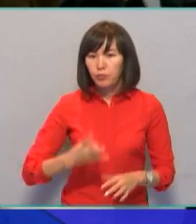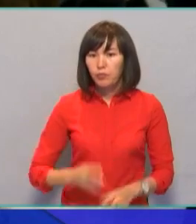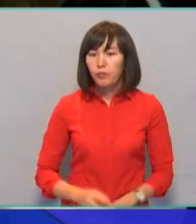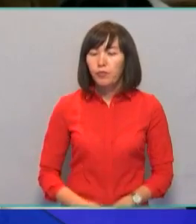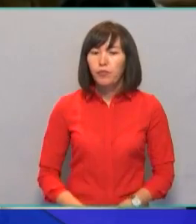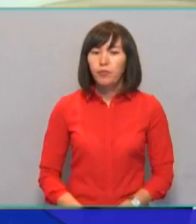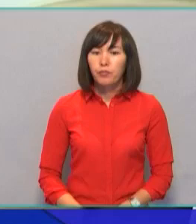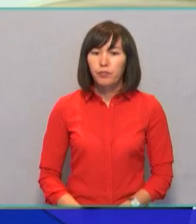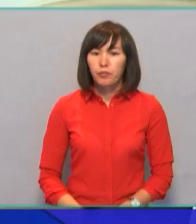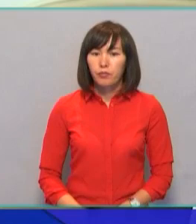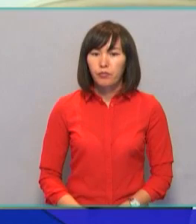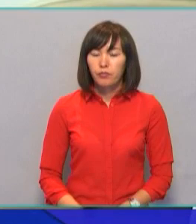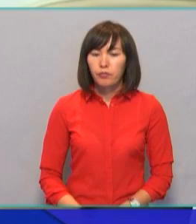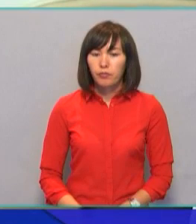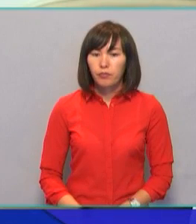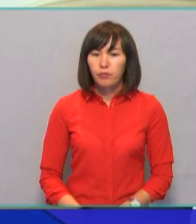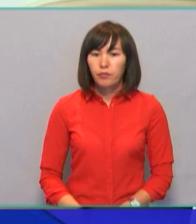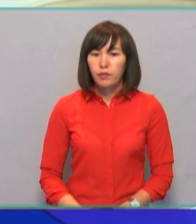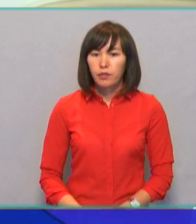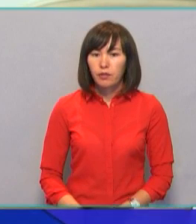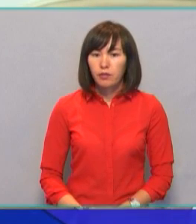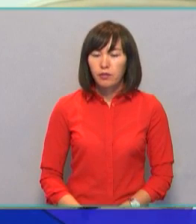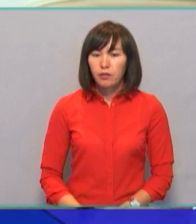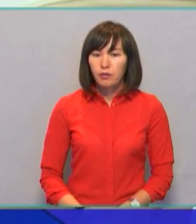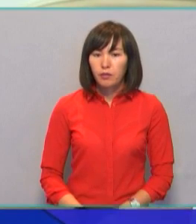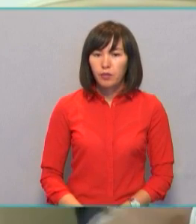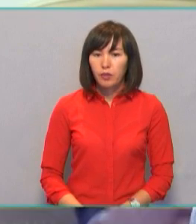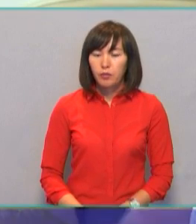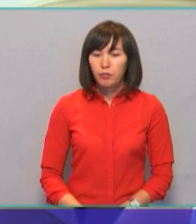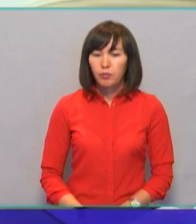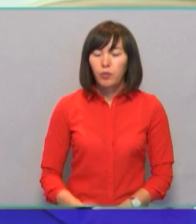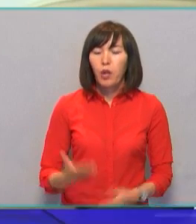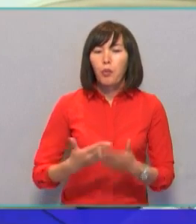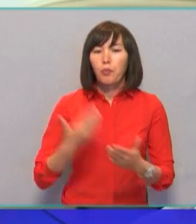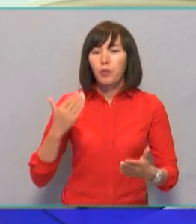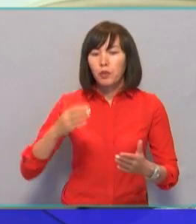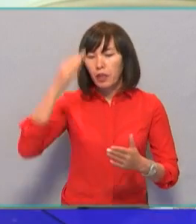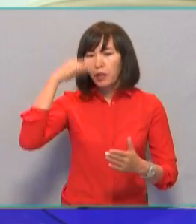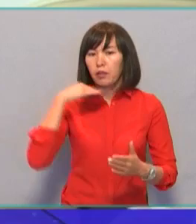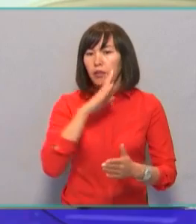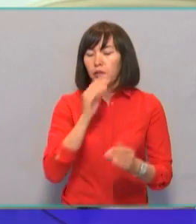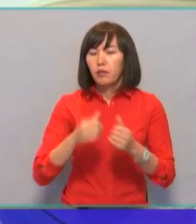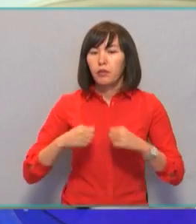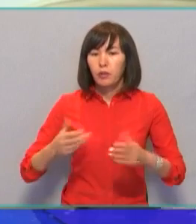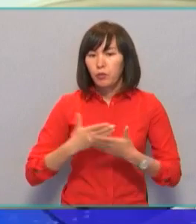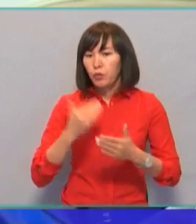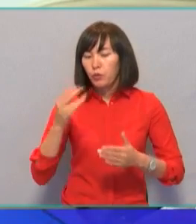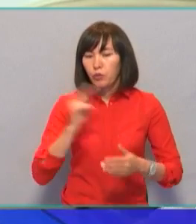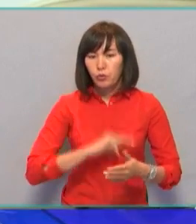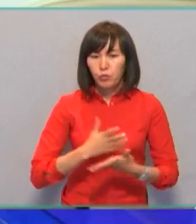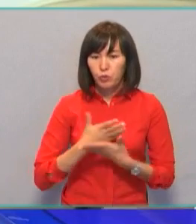деді жиында Бердібек Мәшбекұлы. Баяғыдай ата-аналар комитеті жоқ. Бар болса да олар жұмыс